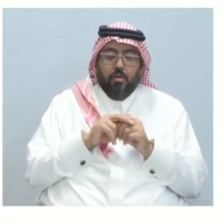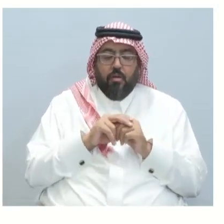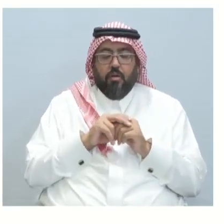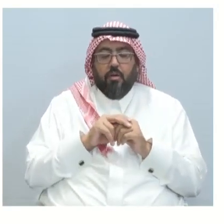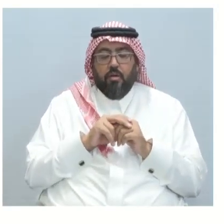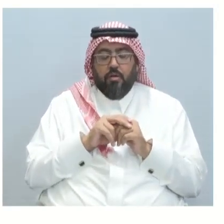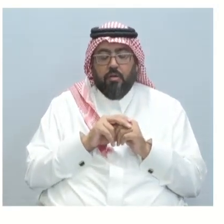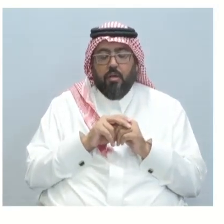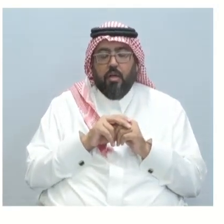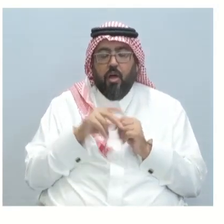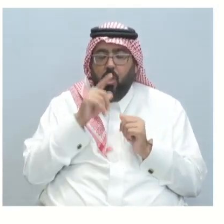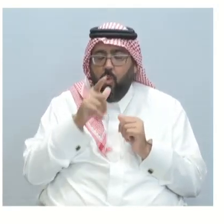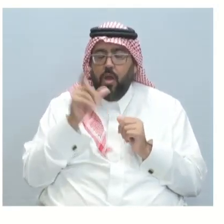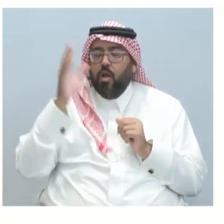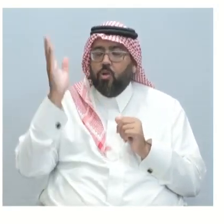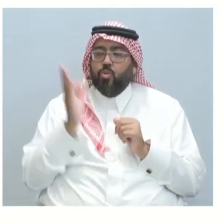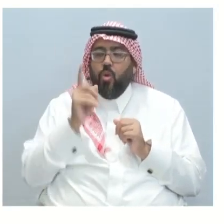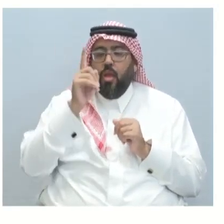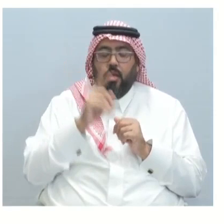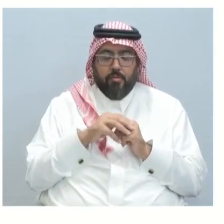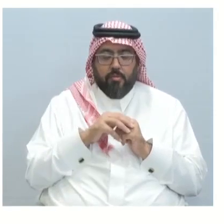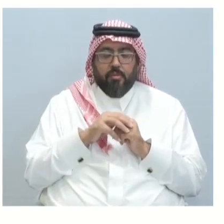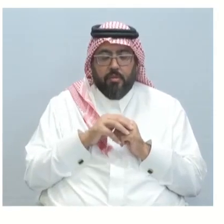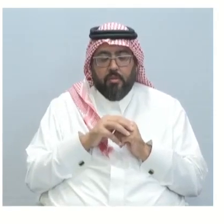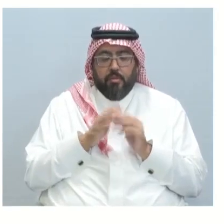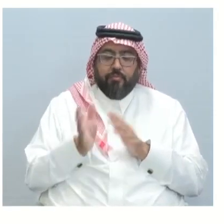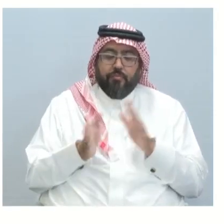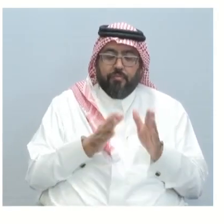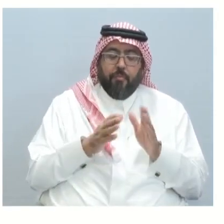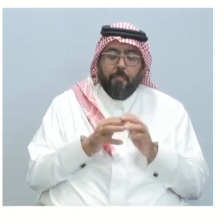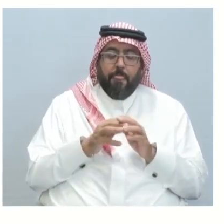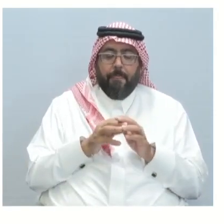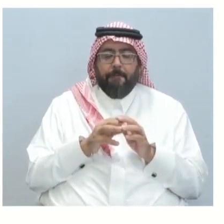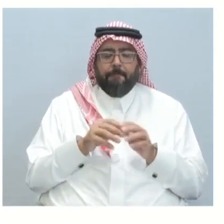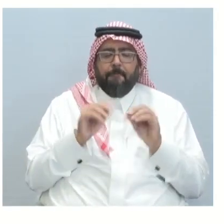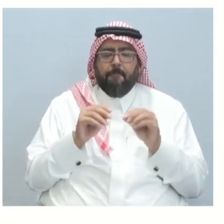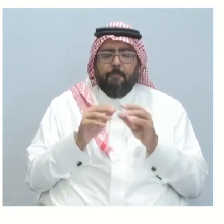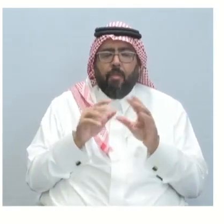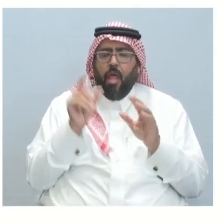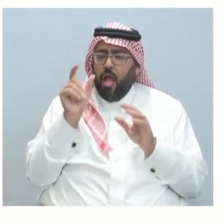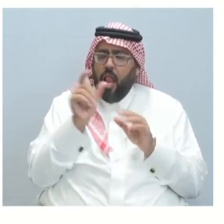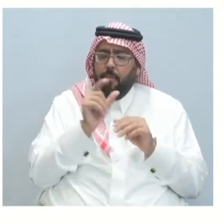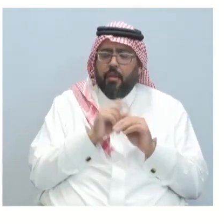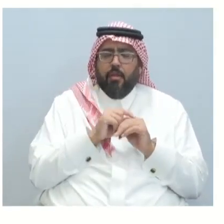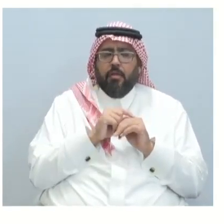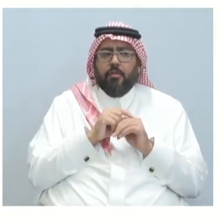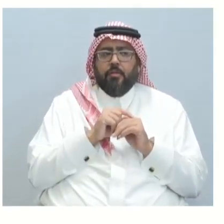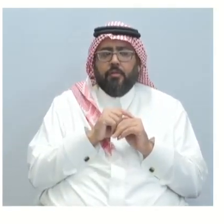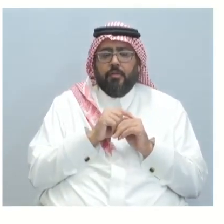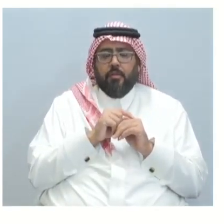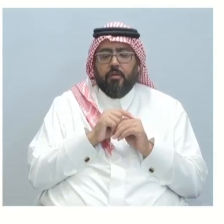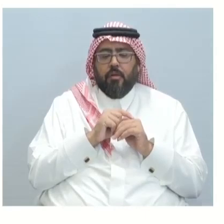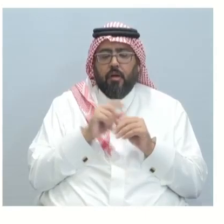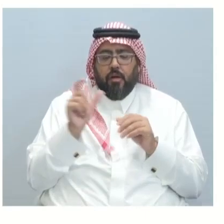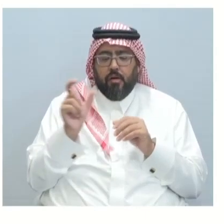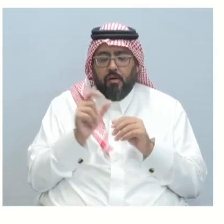احاديث رسول الله صلى الله عليه وسلم بعد ذلك ناتي ونتعرف على ابرز الكلمات التي قد تشكل على البعض